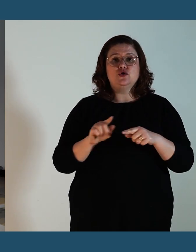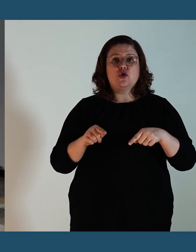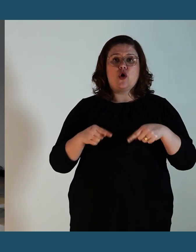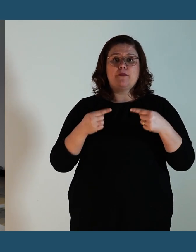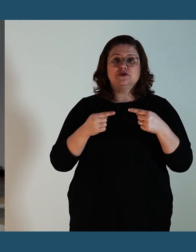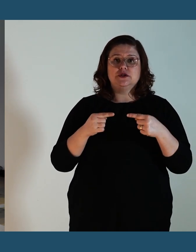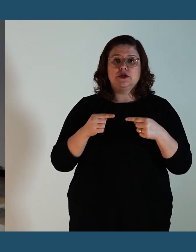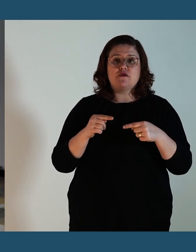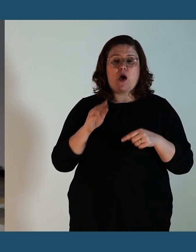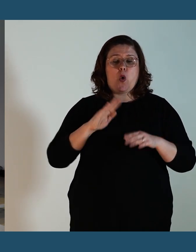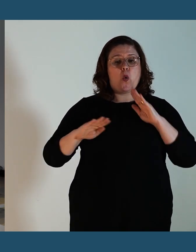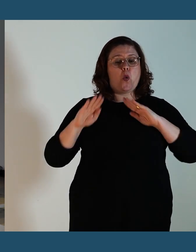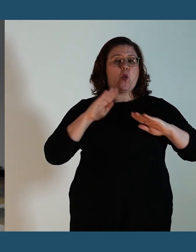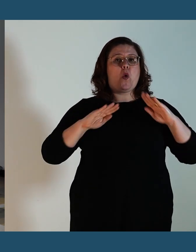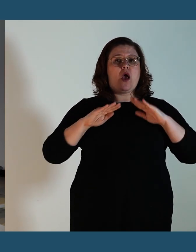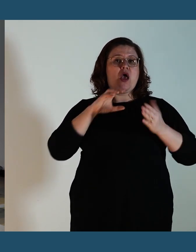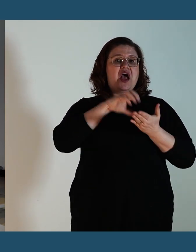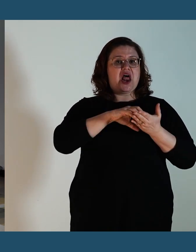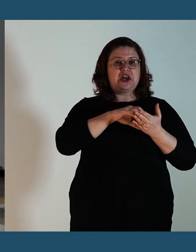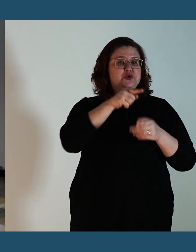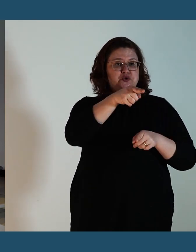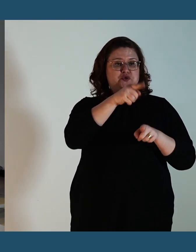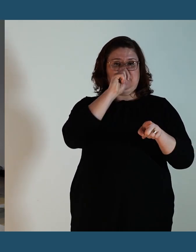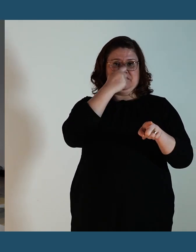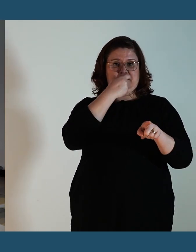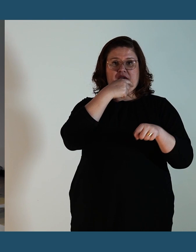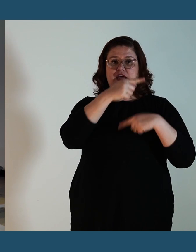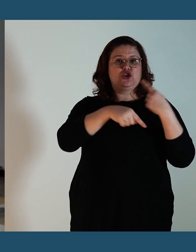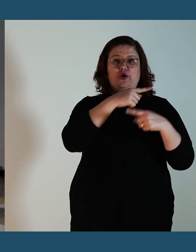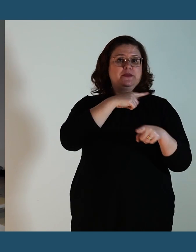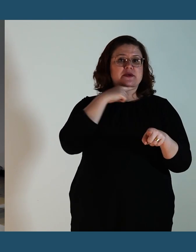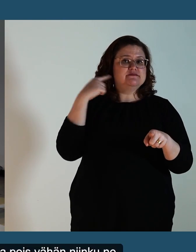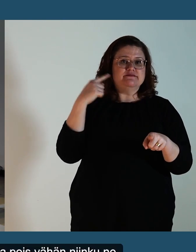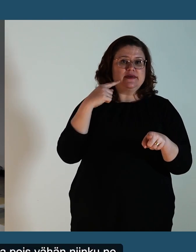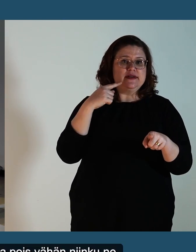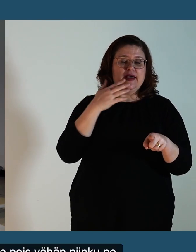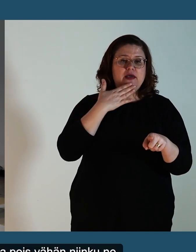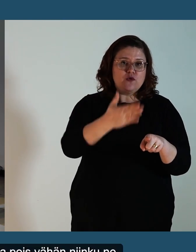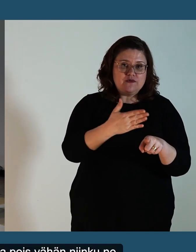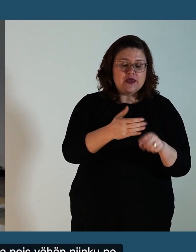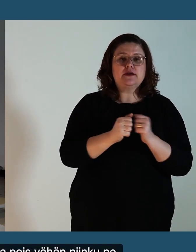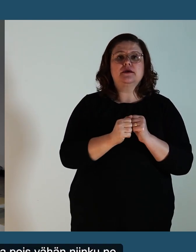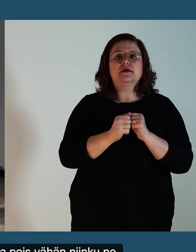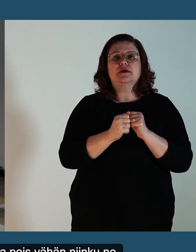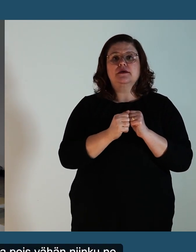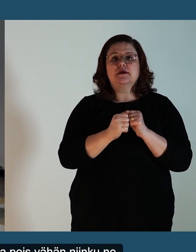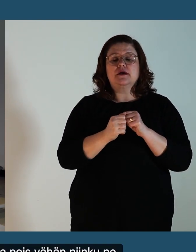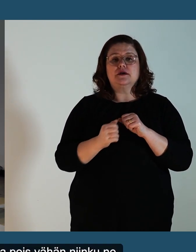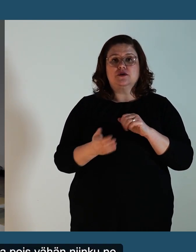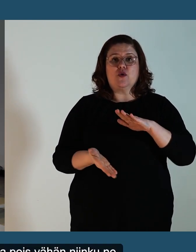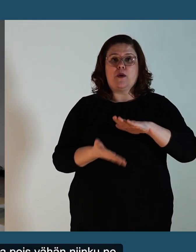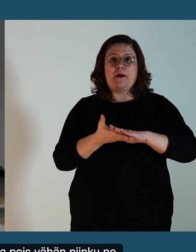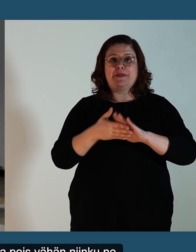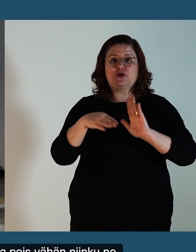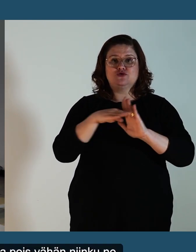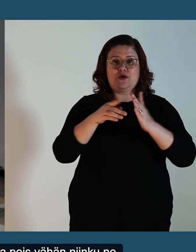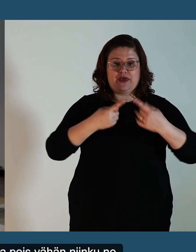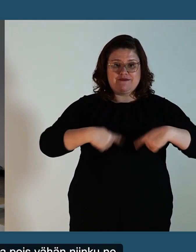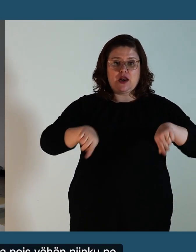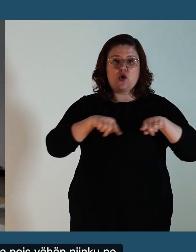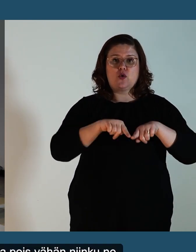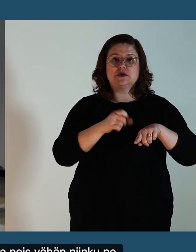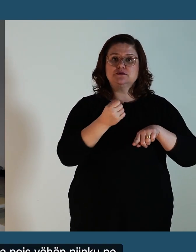oppositio, hallitus ei ole toiminut riittävän hyvin, sen takia jotkut tyypit tuolla perustuslakivaliokunnassa sai niin